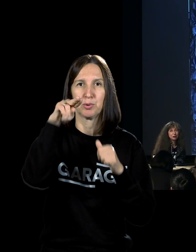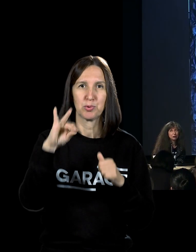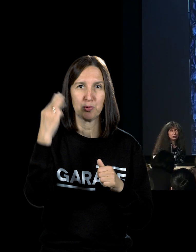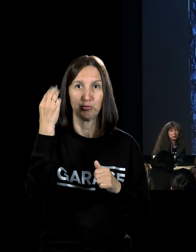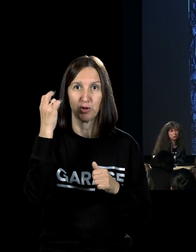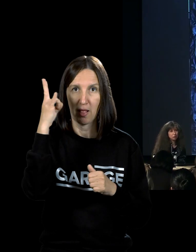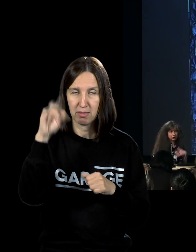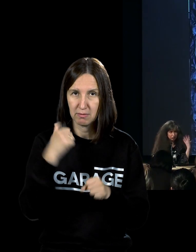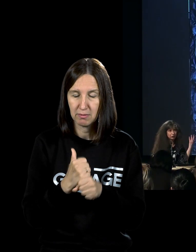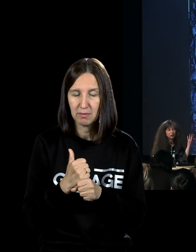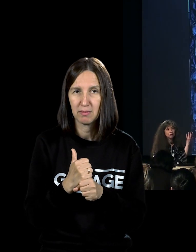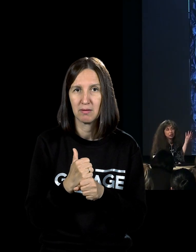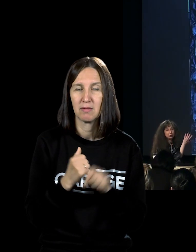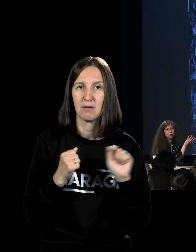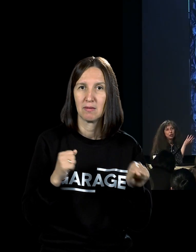с